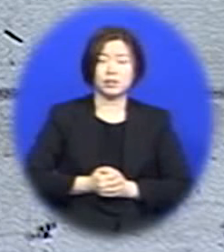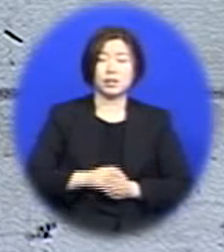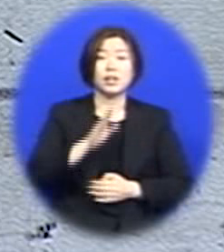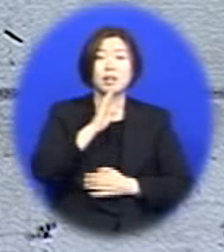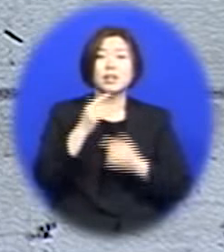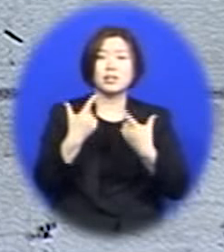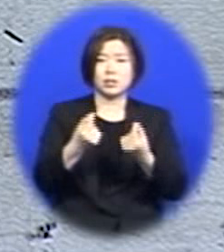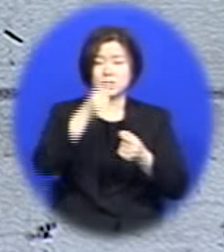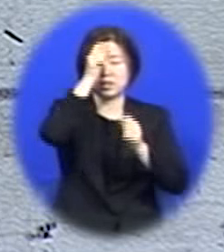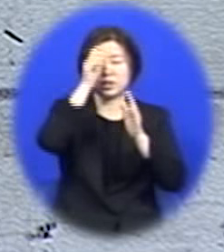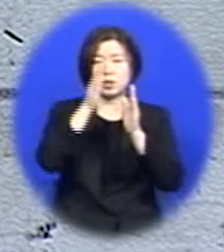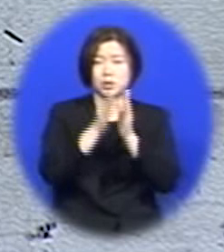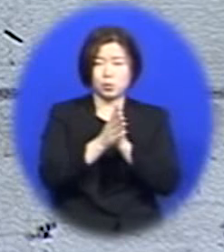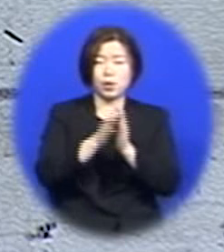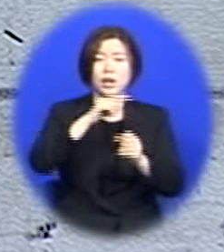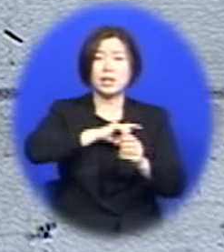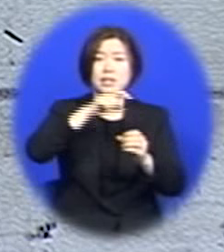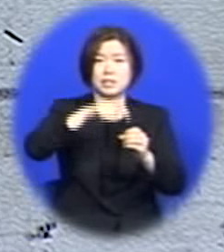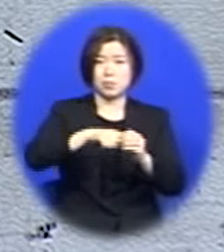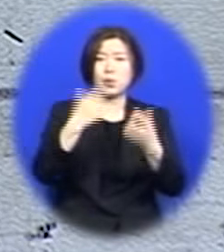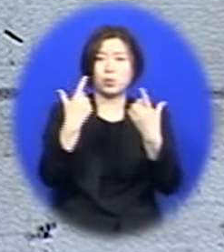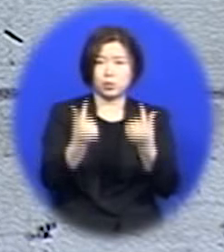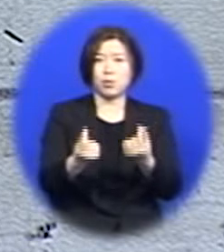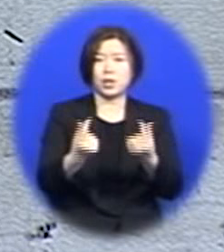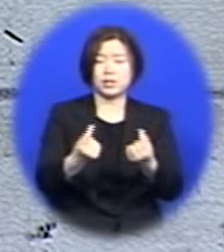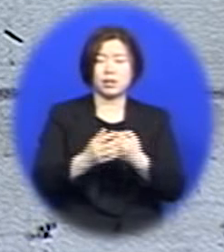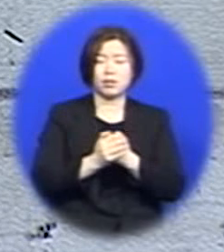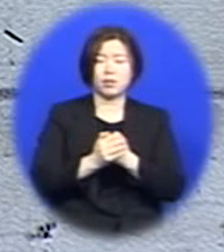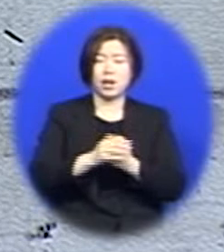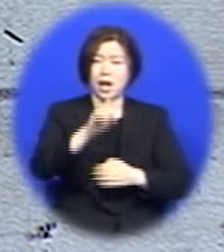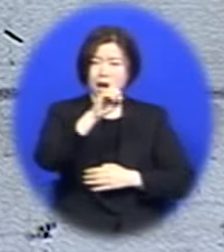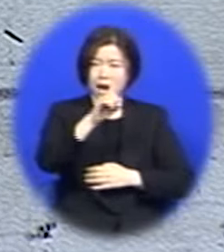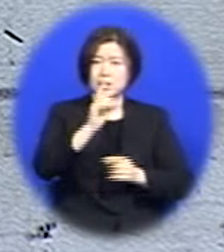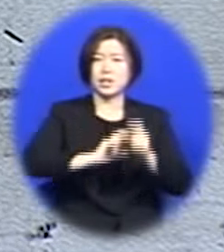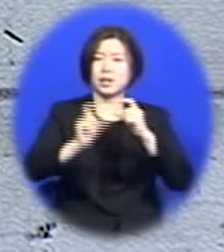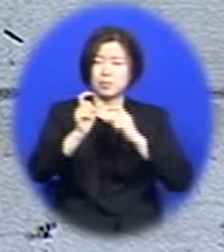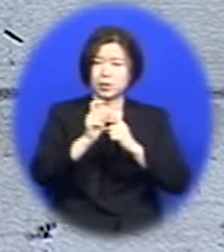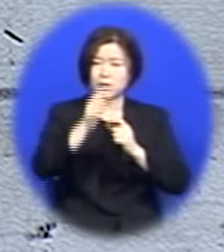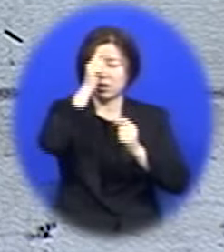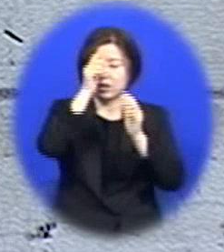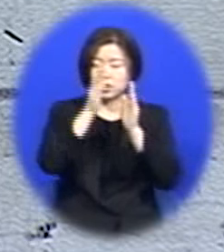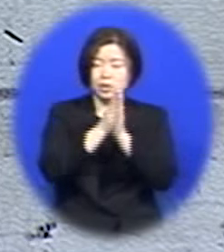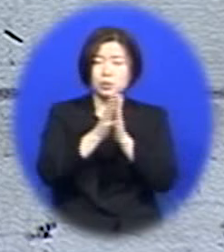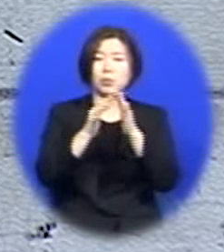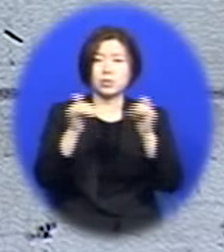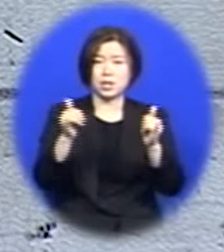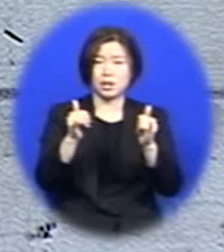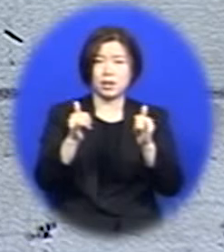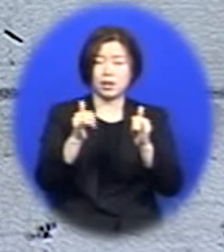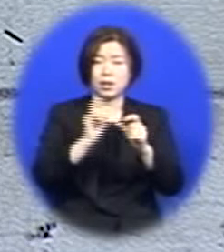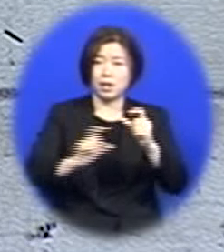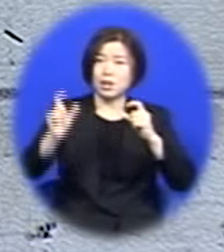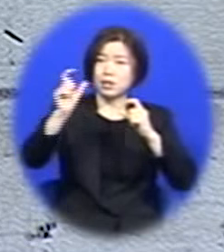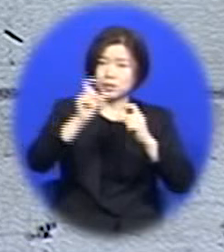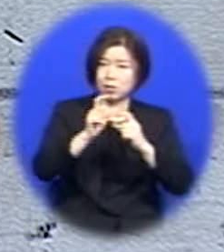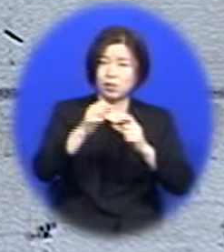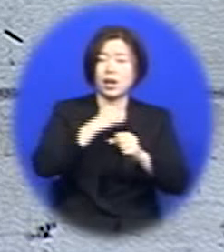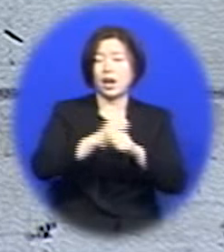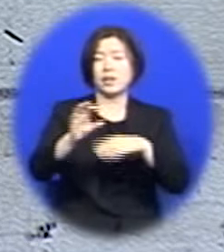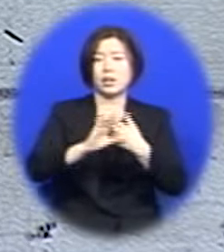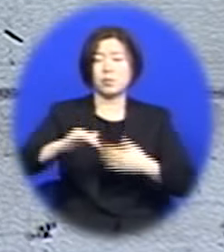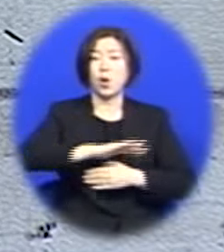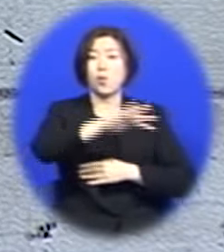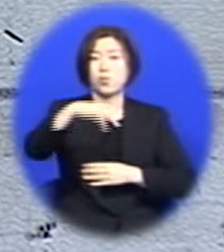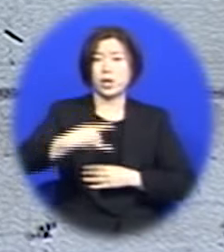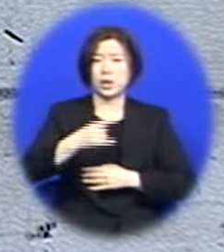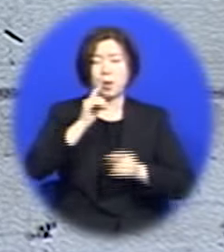역시 기도할 제목은 똑같습니다. 한 사람 더 기도자가 더 한다는 것은 우리에게는 말할 수